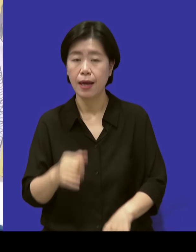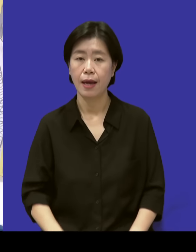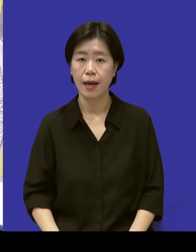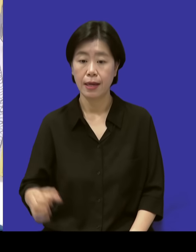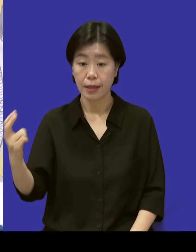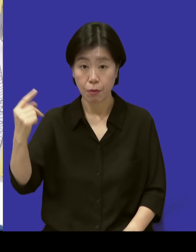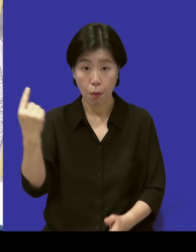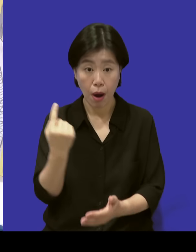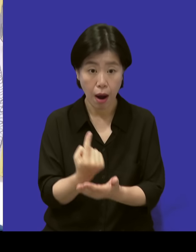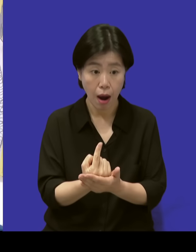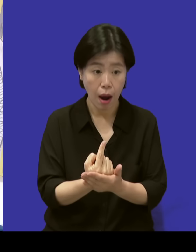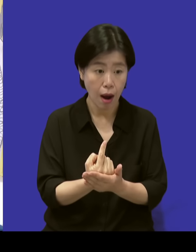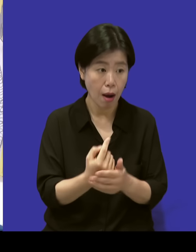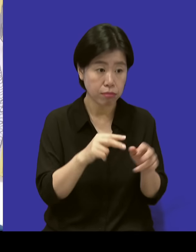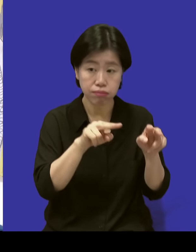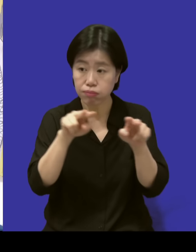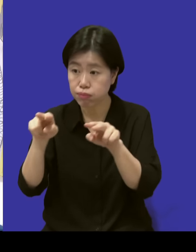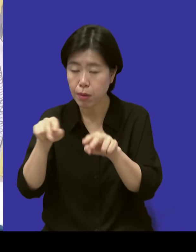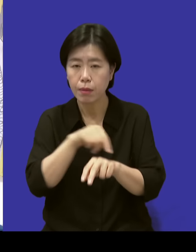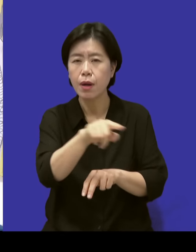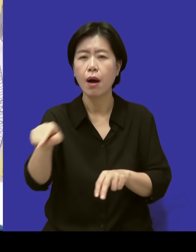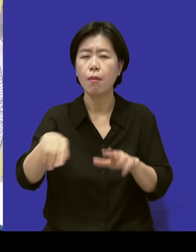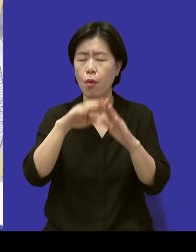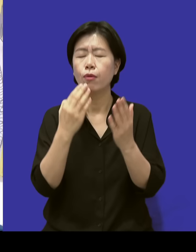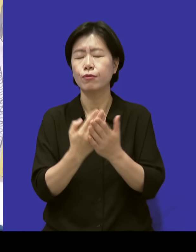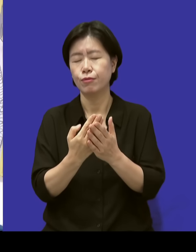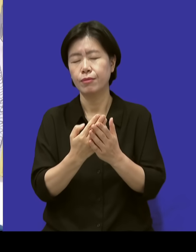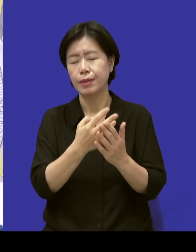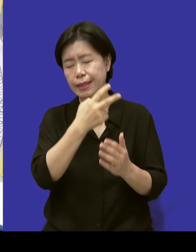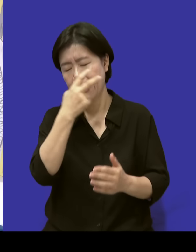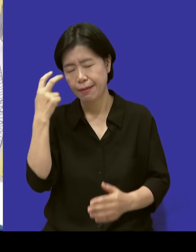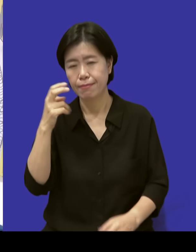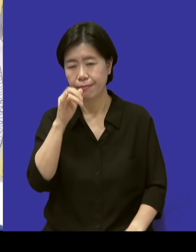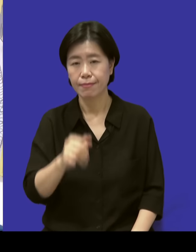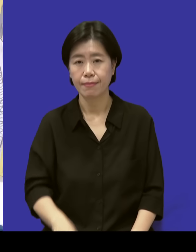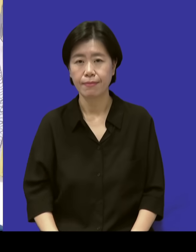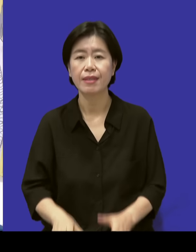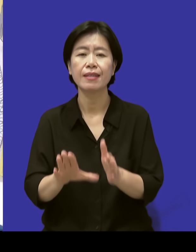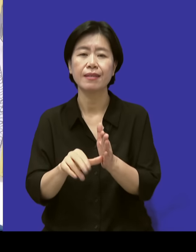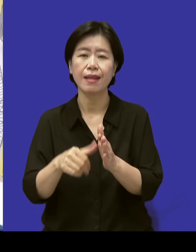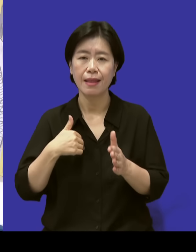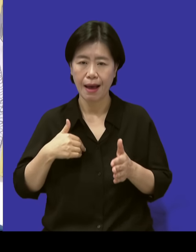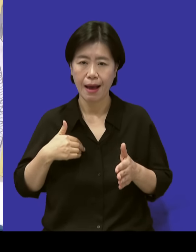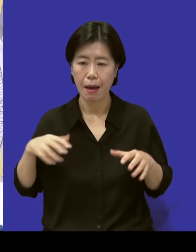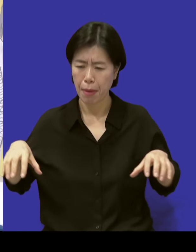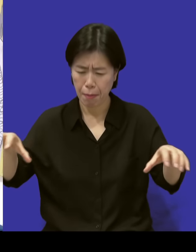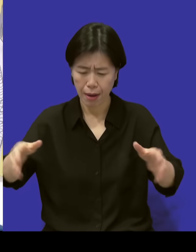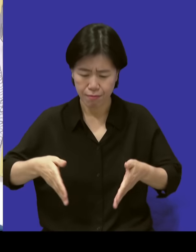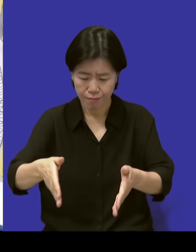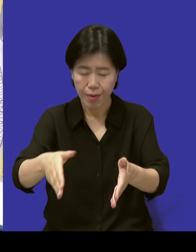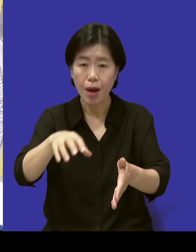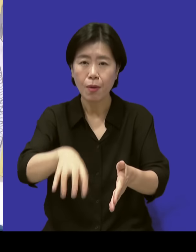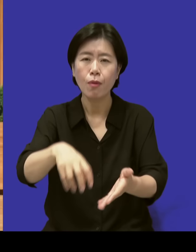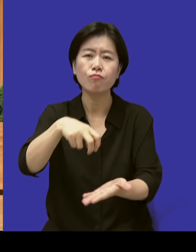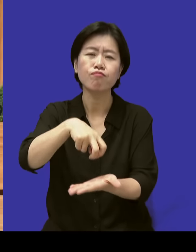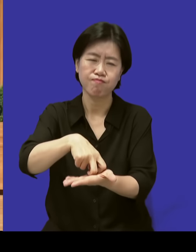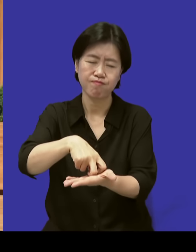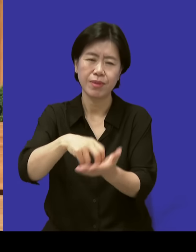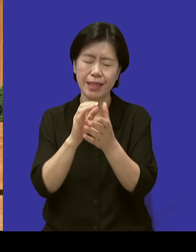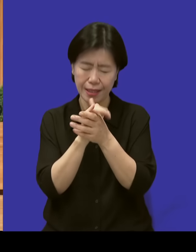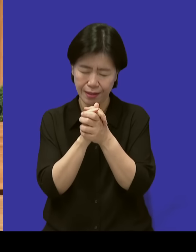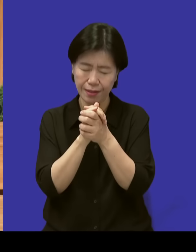보니까 거기 수용동 복도에 무릎을 꿇고 기도를 했죠. 어머. 하나님, 이 밤도 무사히 지나가게